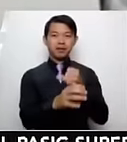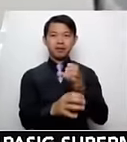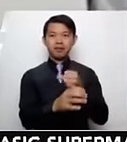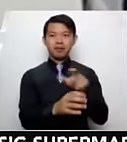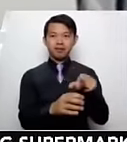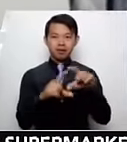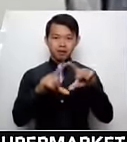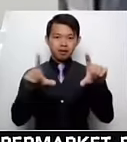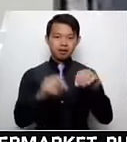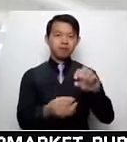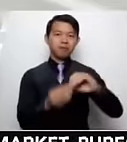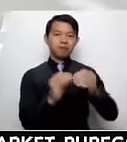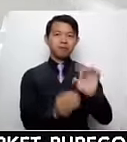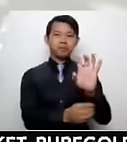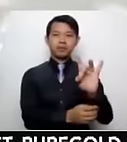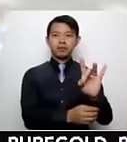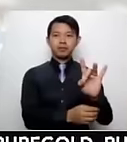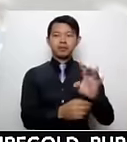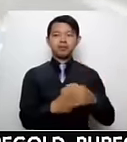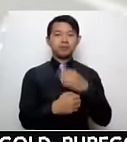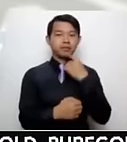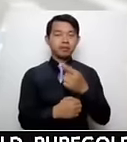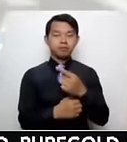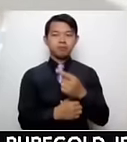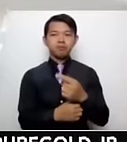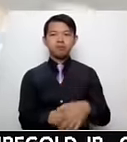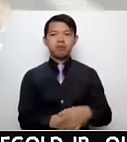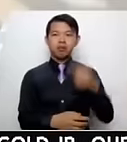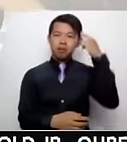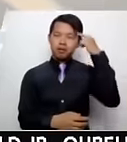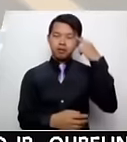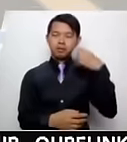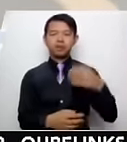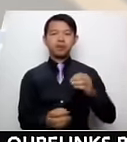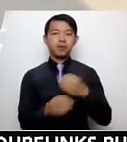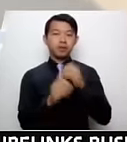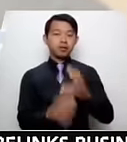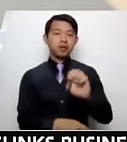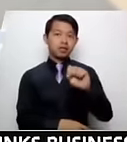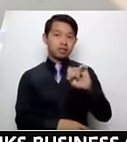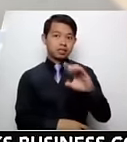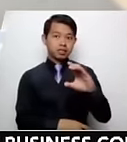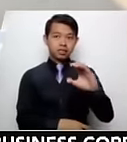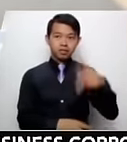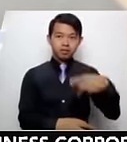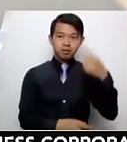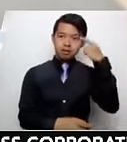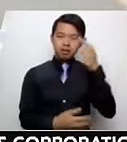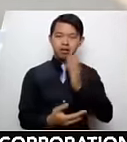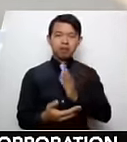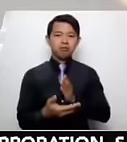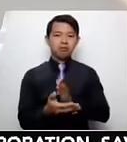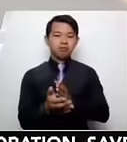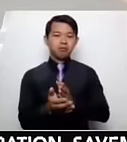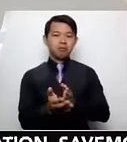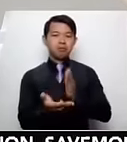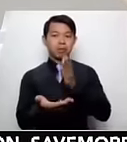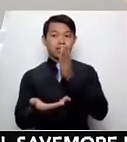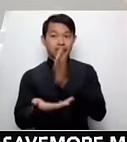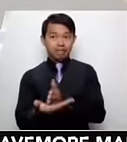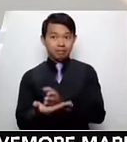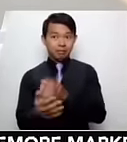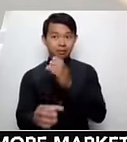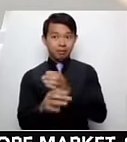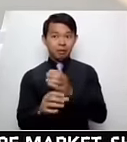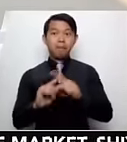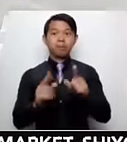Special Action and Intelligence Committee o SAICT na hihinto at tatabi ang SUV. Pero dumiretso lang ito. Hindi